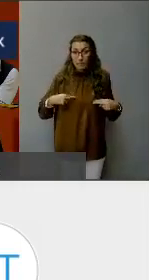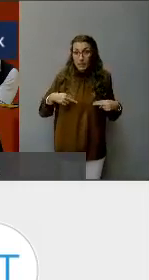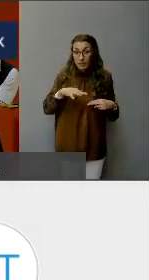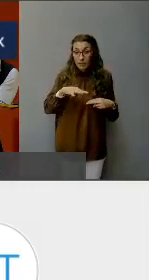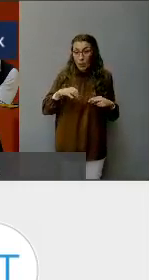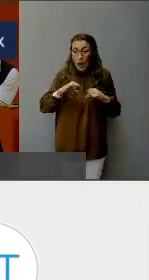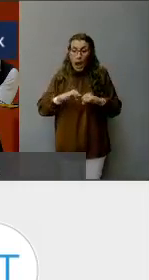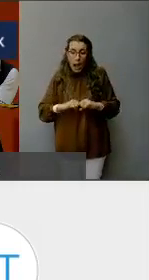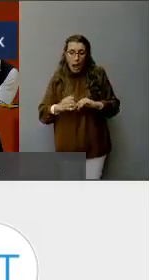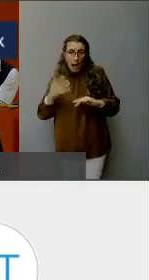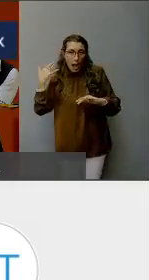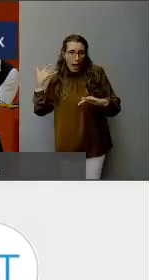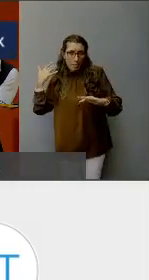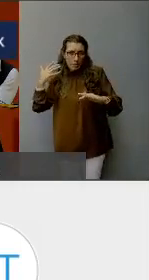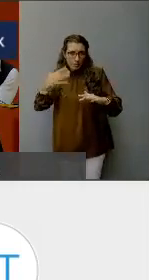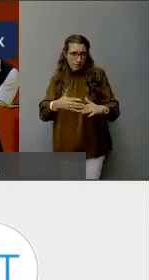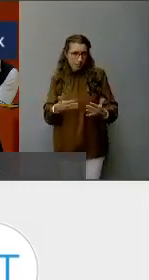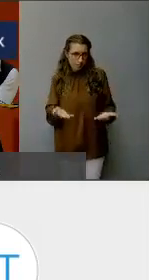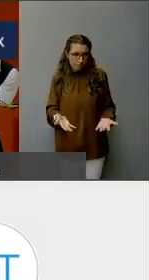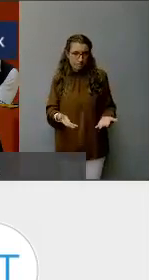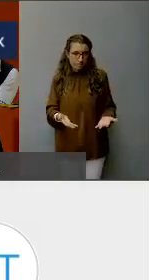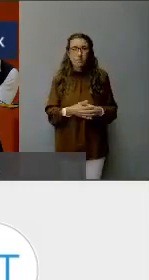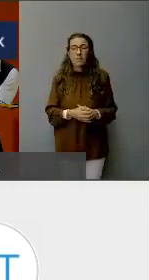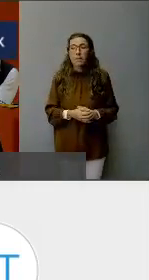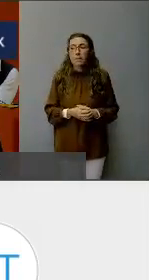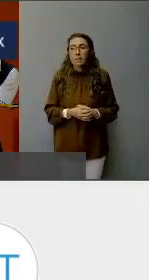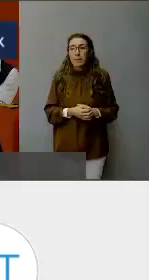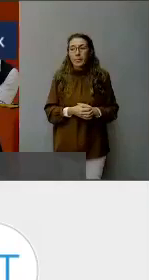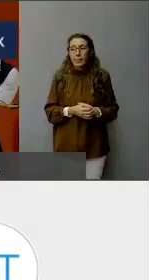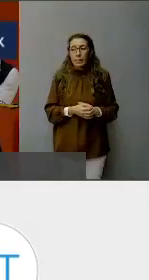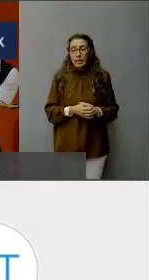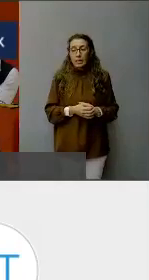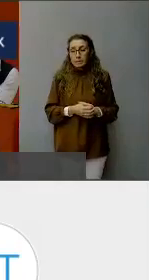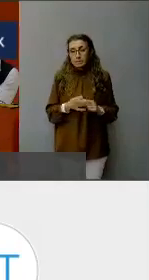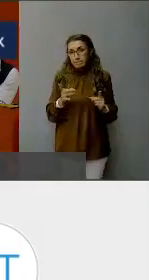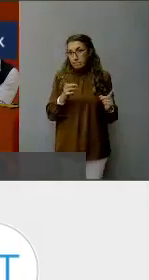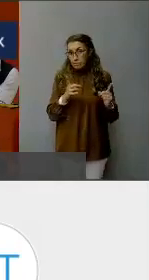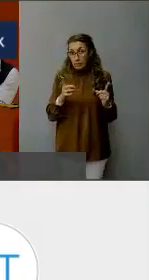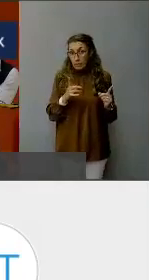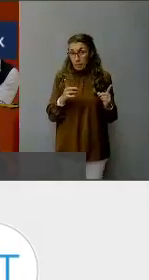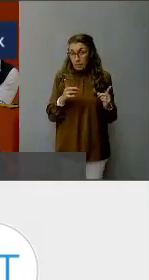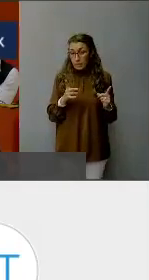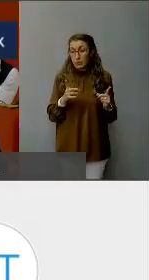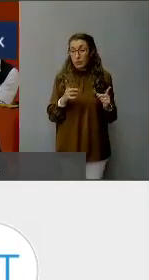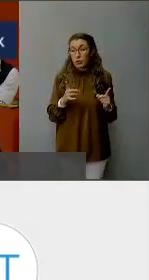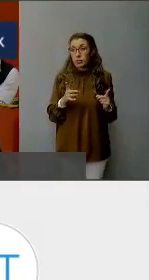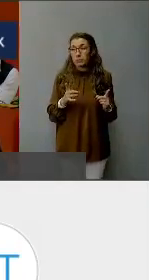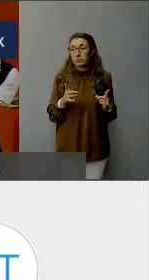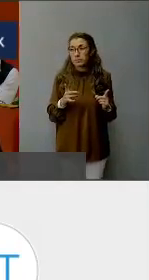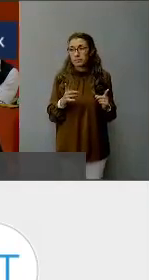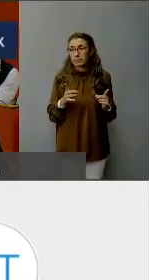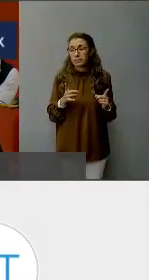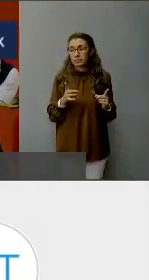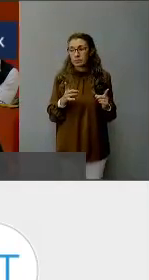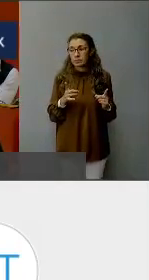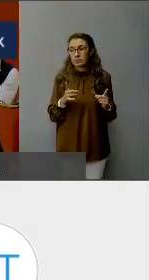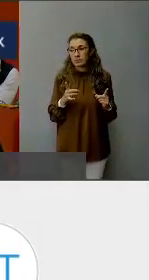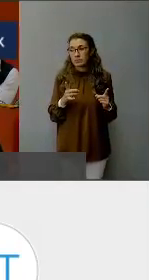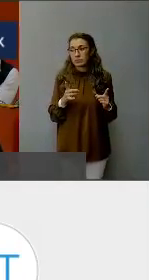territorio nel momento in cui lo dire si tiene conto anche dell'interesse